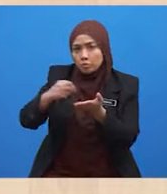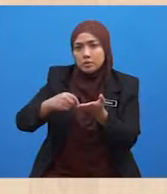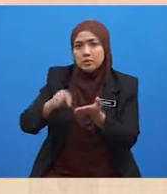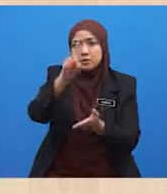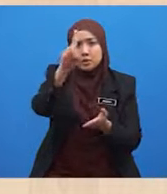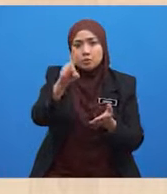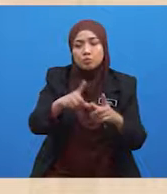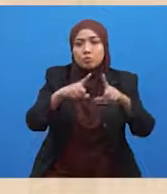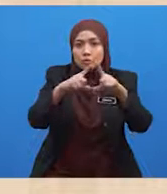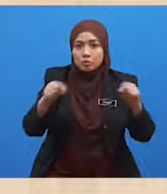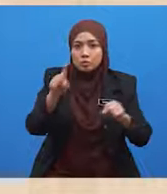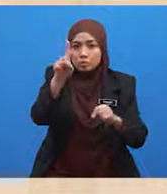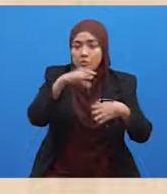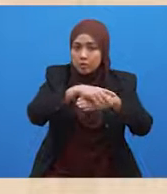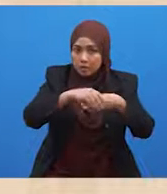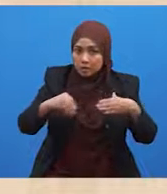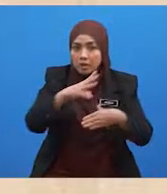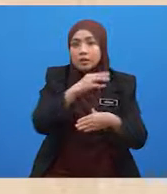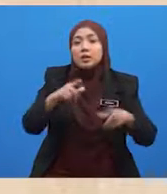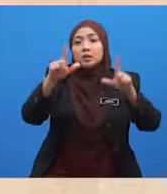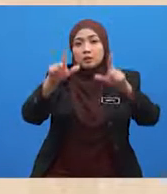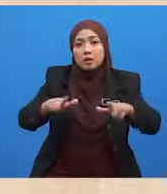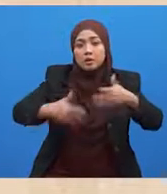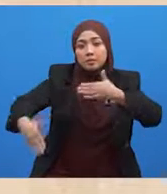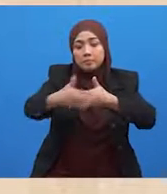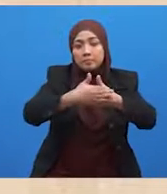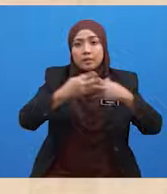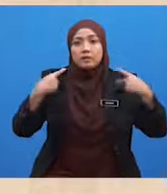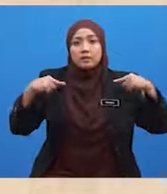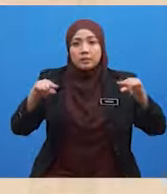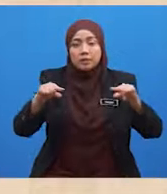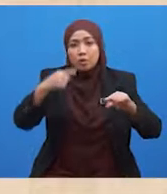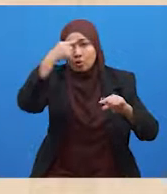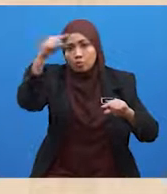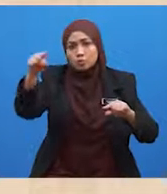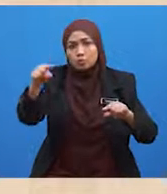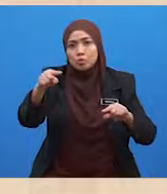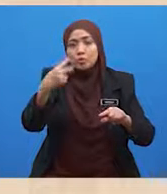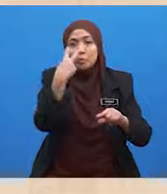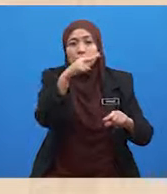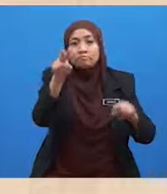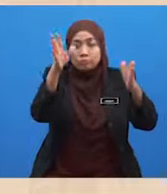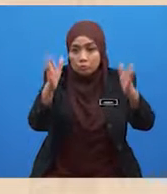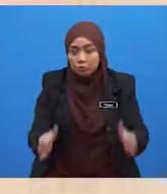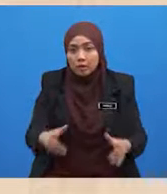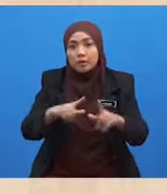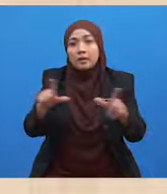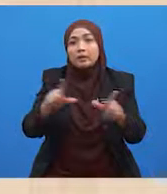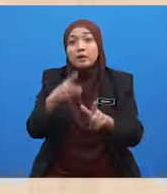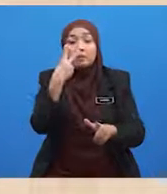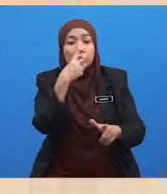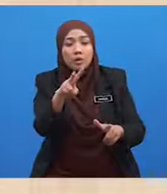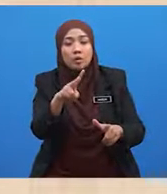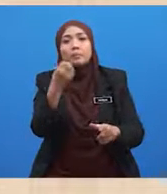sebungkus rm1 dan meletakkannya di hadapan gerai yang bertujuan untuk menarik perhatian orang ramai untuk